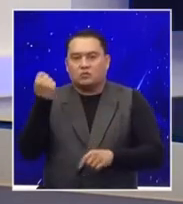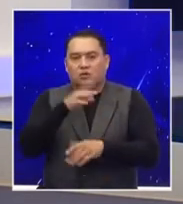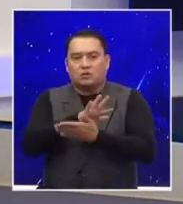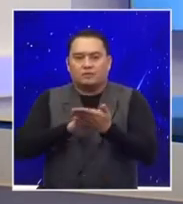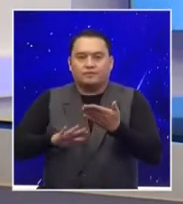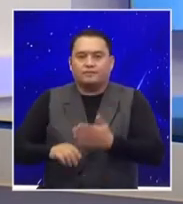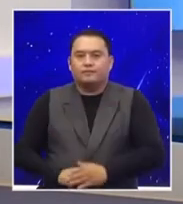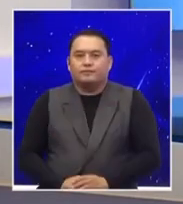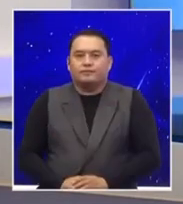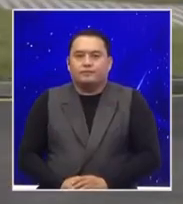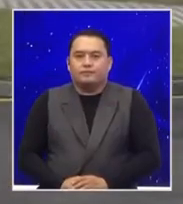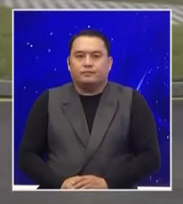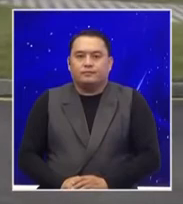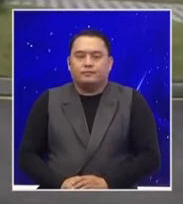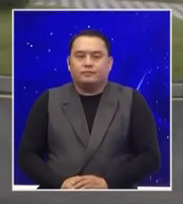Дамир Анитов.